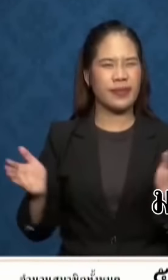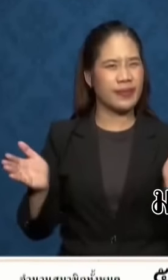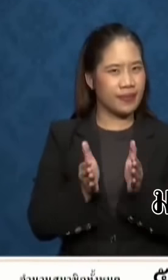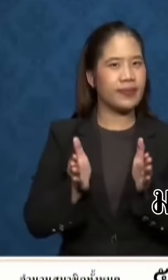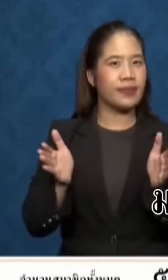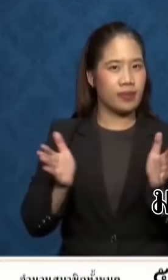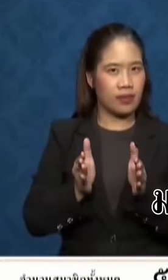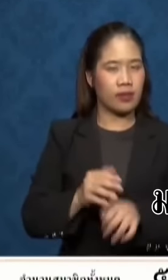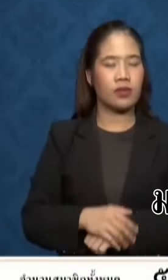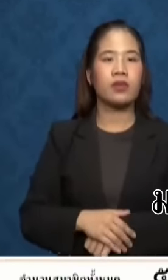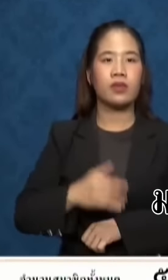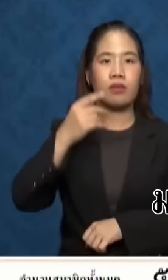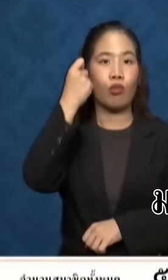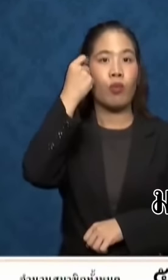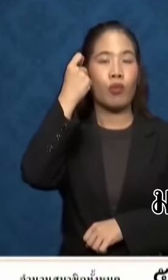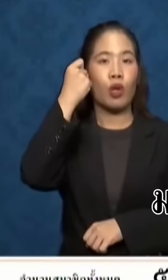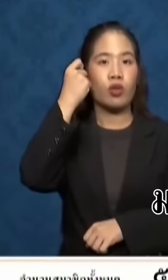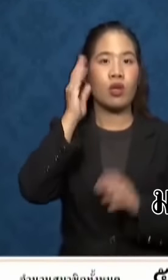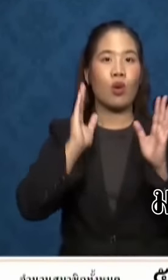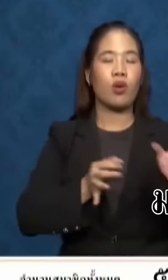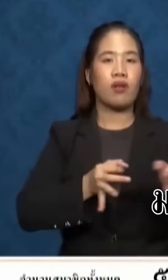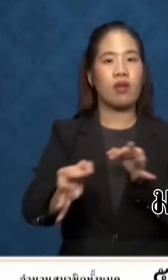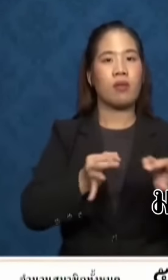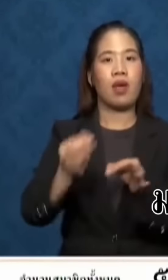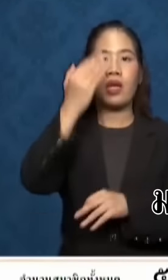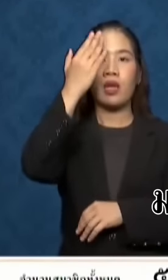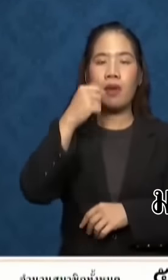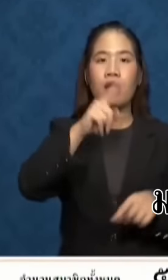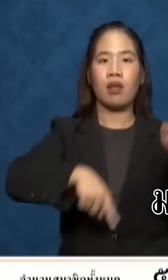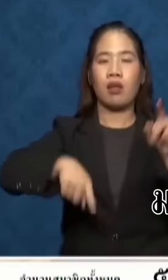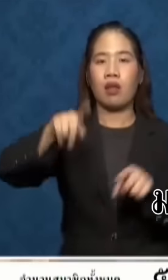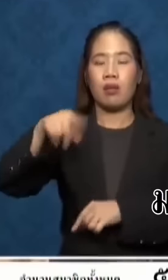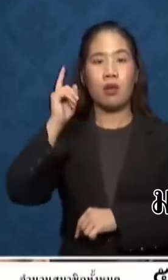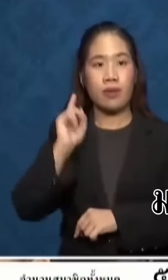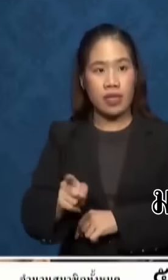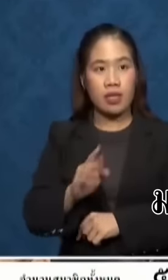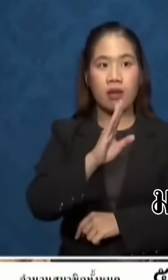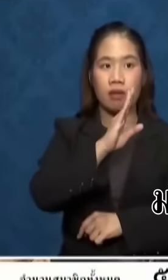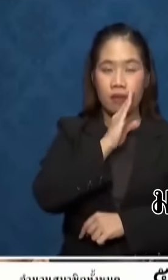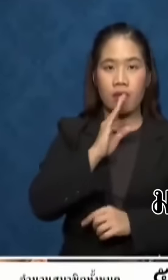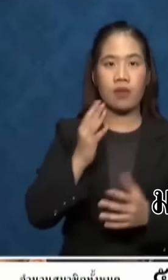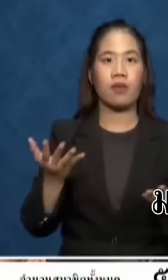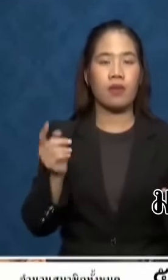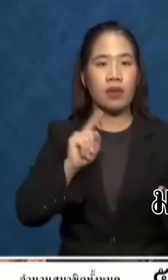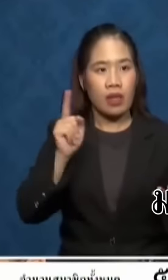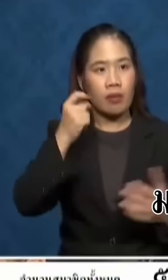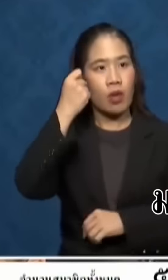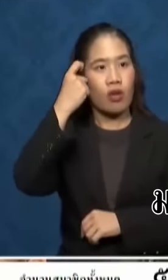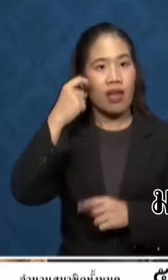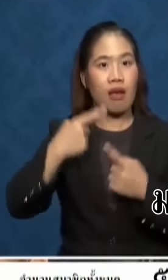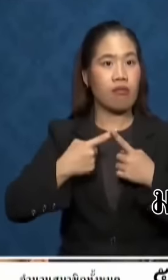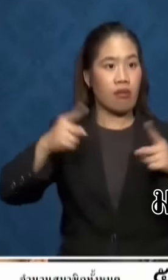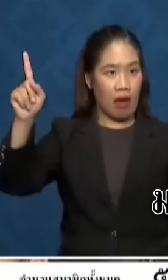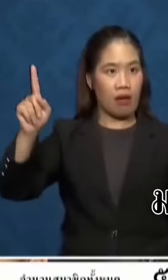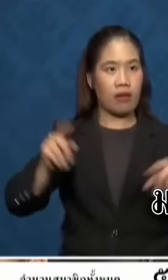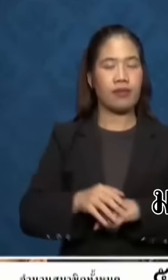คืเป็ความเข้าใจของผอภิปรายว่าแตะเรื่องเป็นความจริงความเท็ดอันนี้เป็ควเข้าใจที่แตกตาง